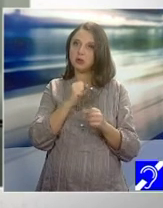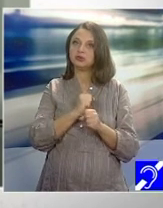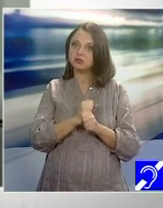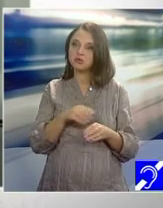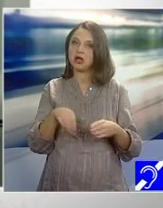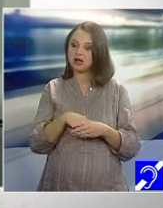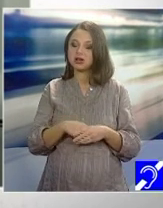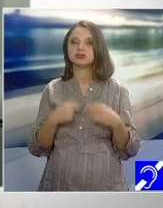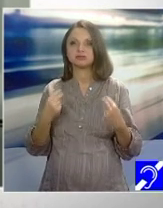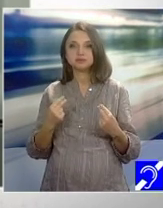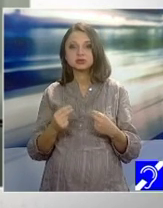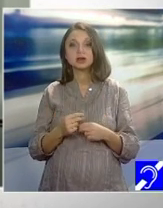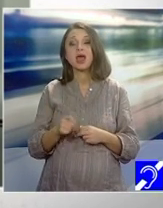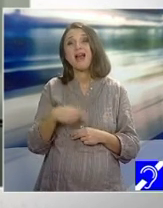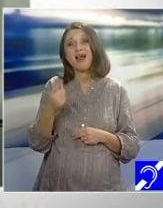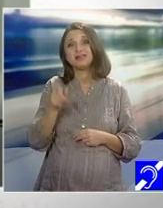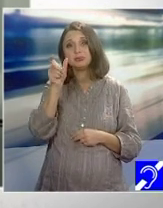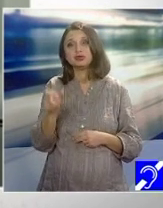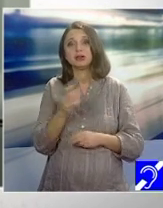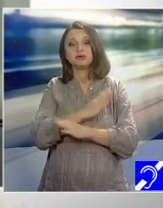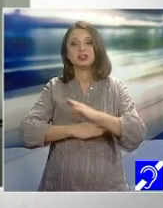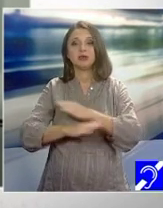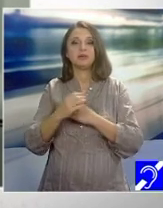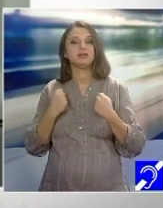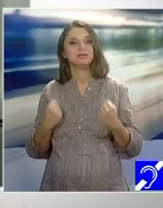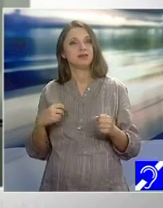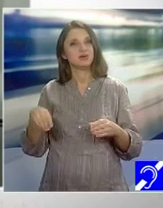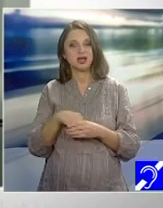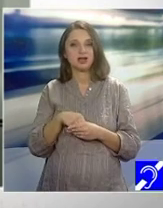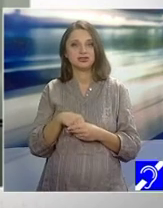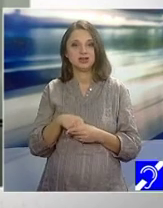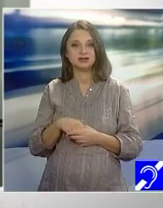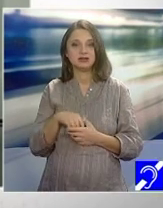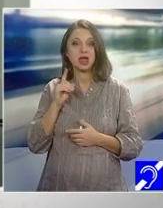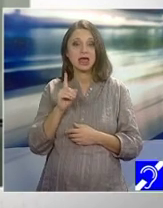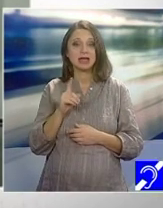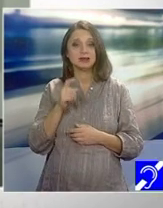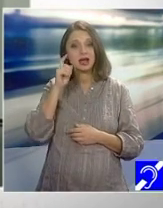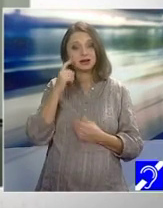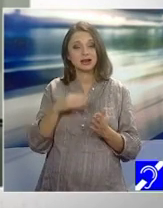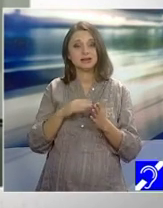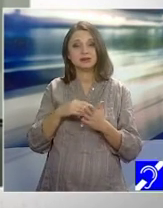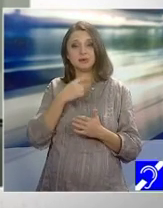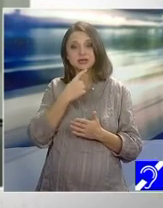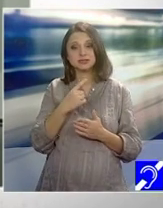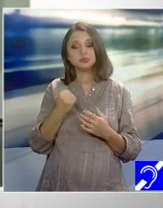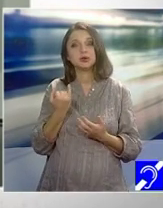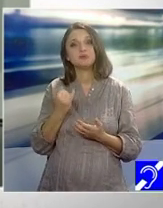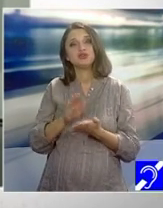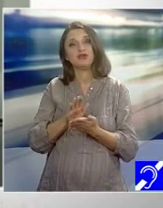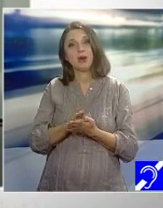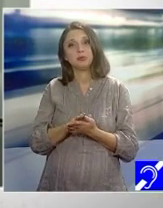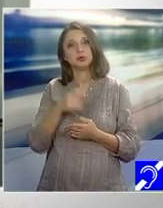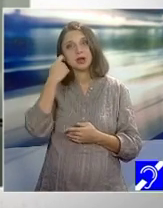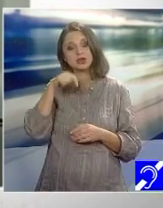situații, în ceea ce privește persoanele cu nevoi speciale, este destul de dificil. Pe de altă parte, cred că trebuie să menționăm și faptul că